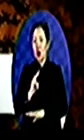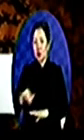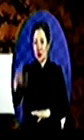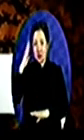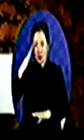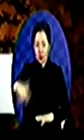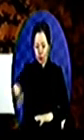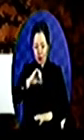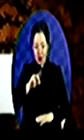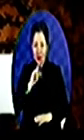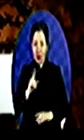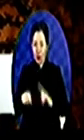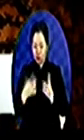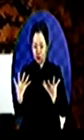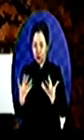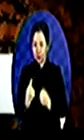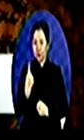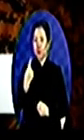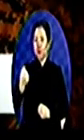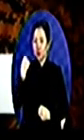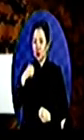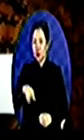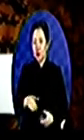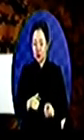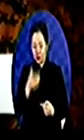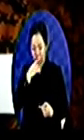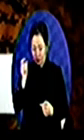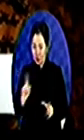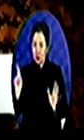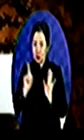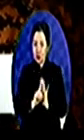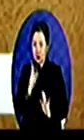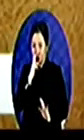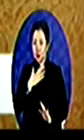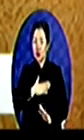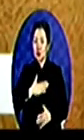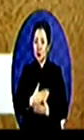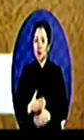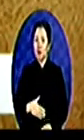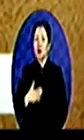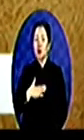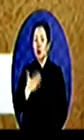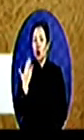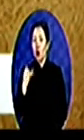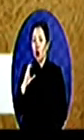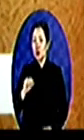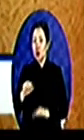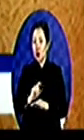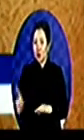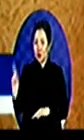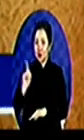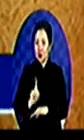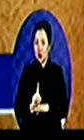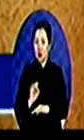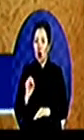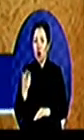одоо шилдэгэр тодроод уг шинжлэх арга хэмжээнд орж байгаадаа маш их баяртай байгаа. Өвсөн аймгийн татагд зэрсэн хөвд ёо. Сар